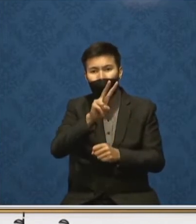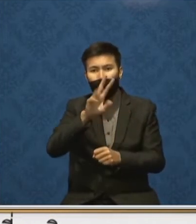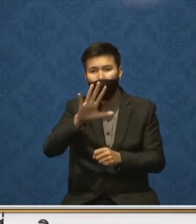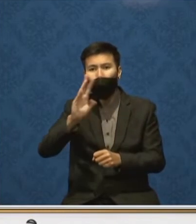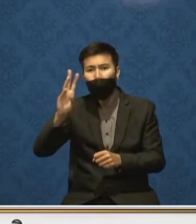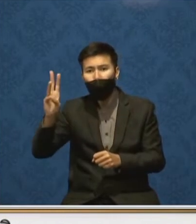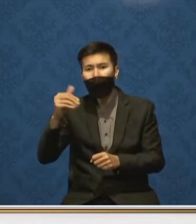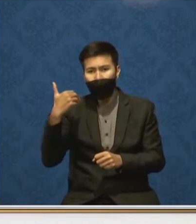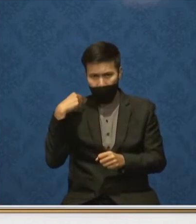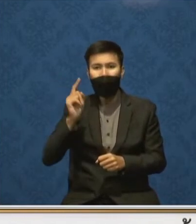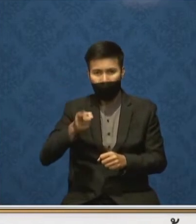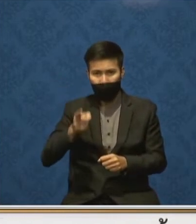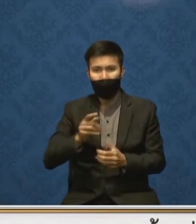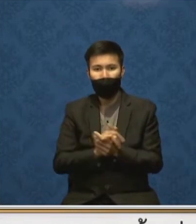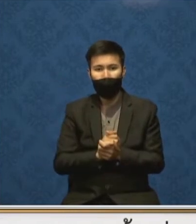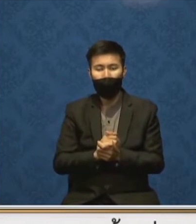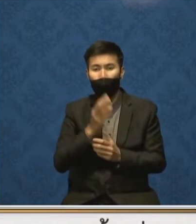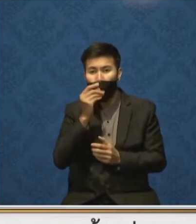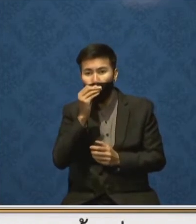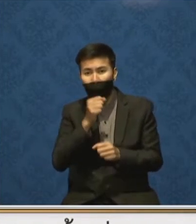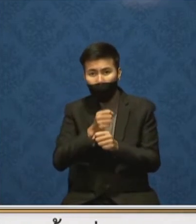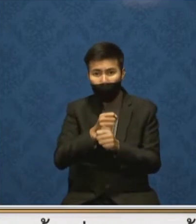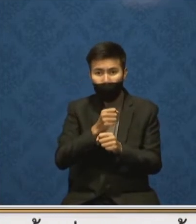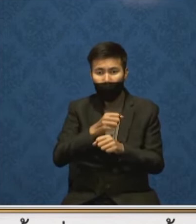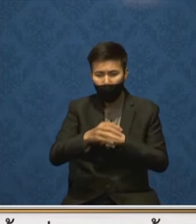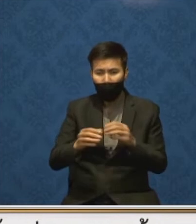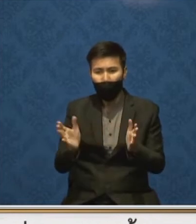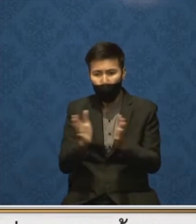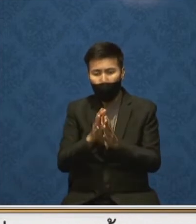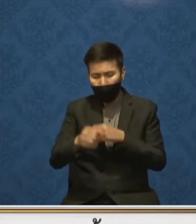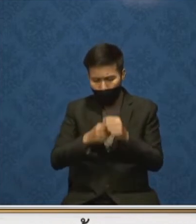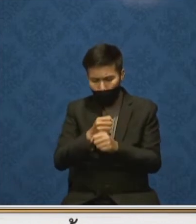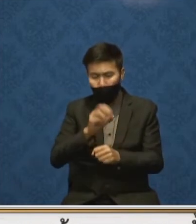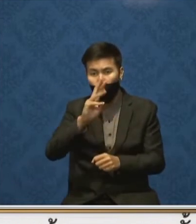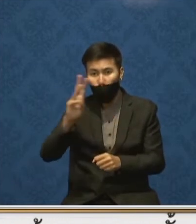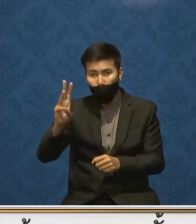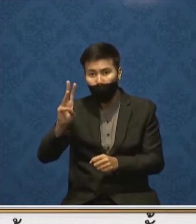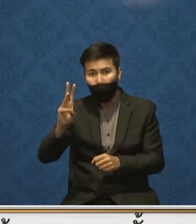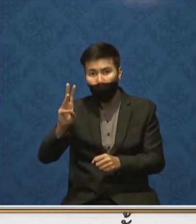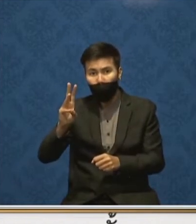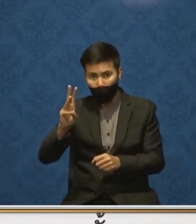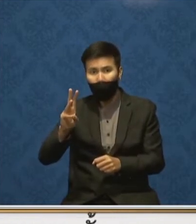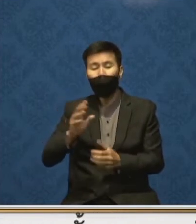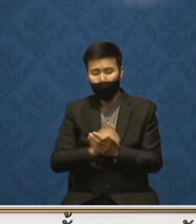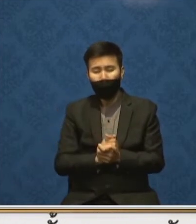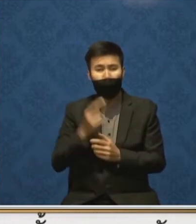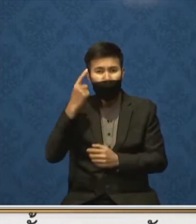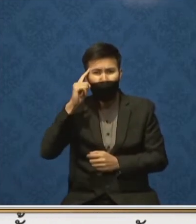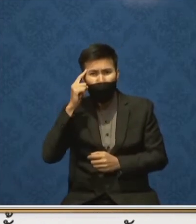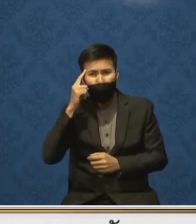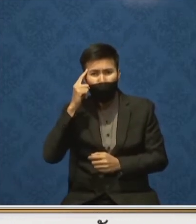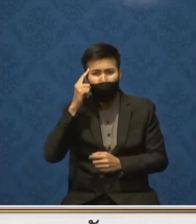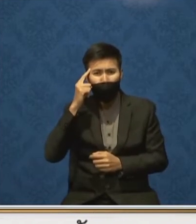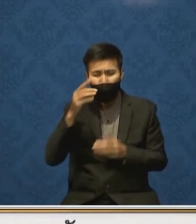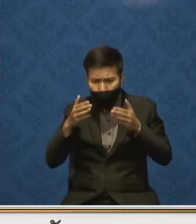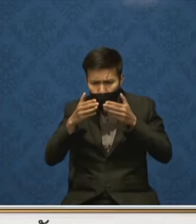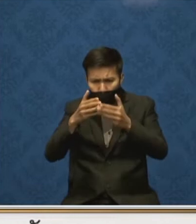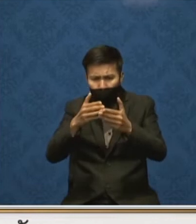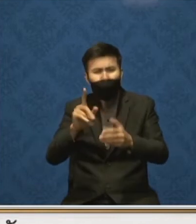land